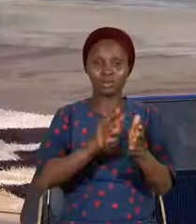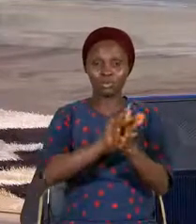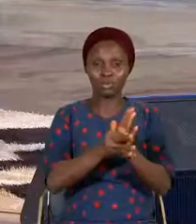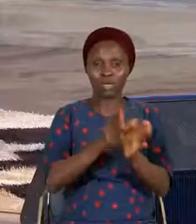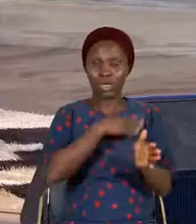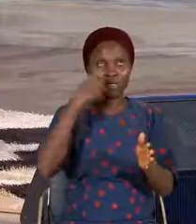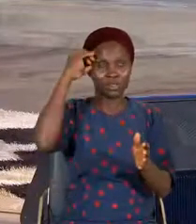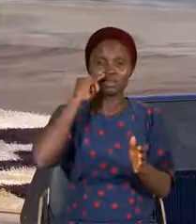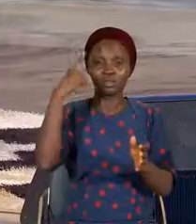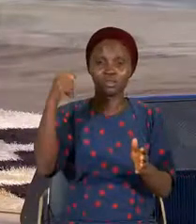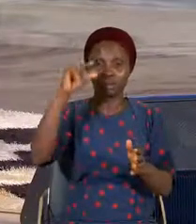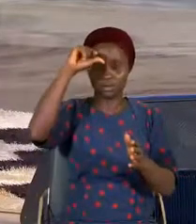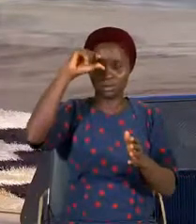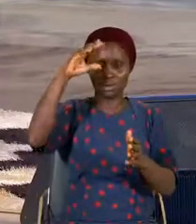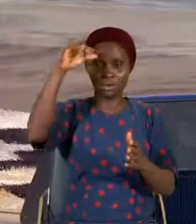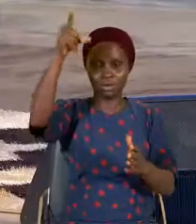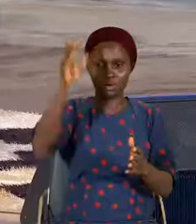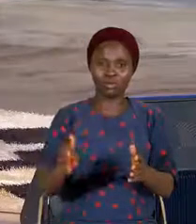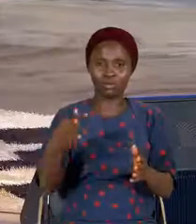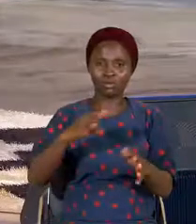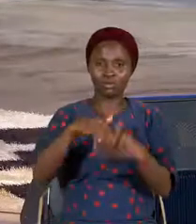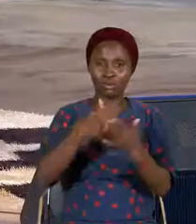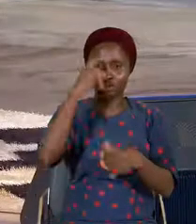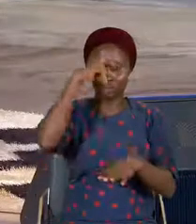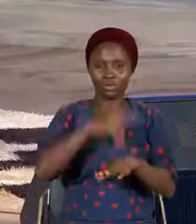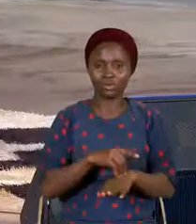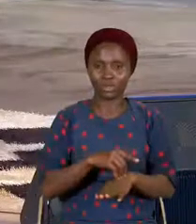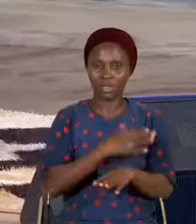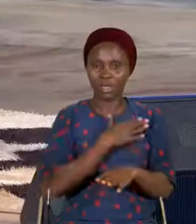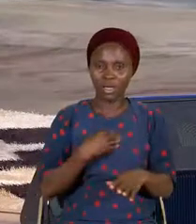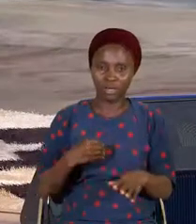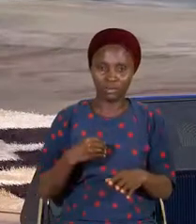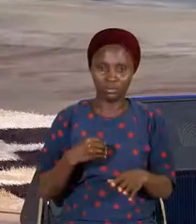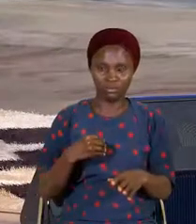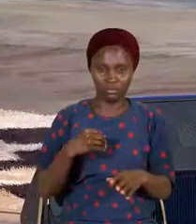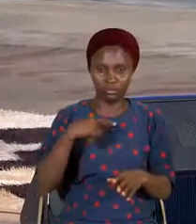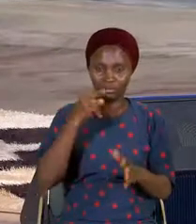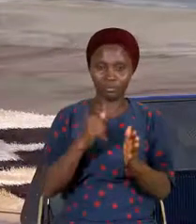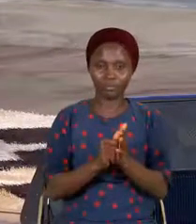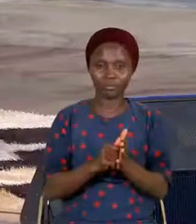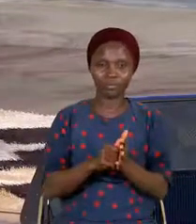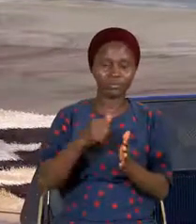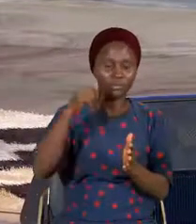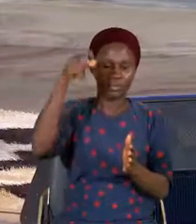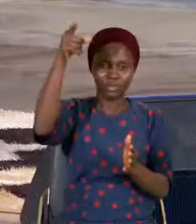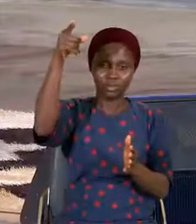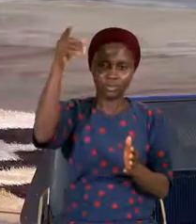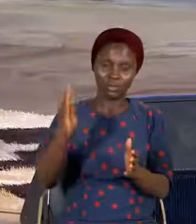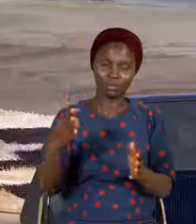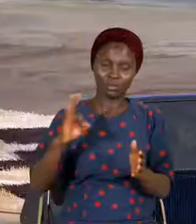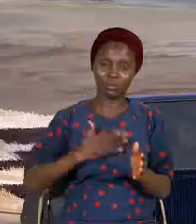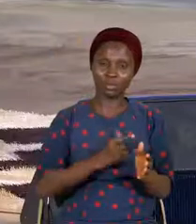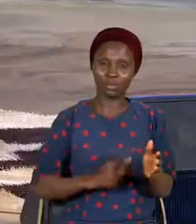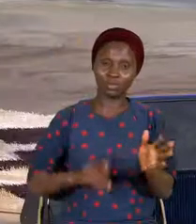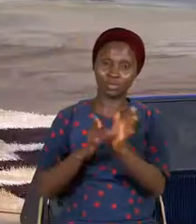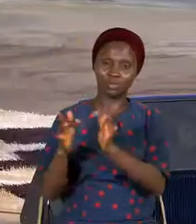moment. Et il est le Dieu de toute sagesse. Et dit, le Dieu de notre Seigneur Jésus-Christ, le